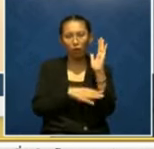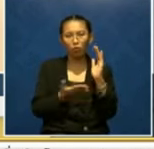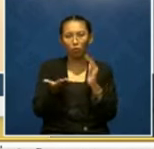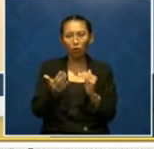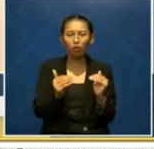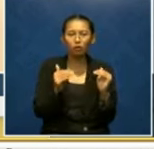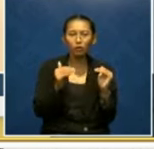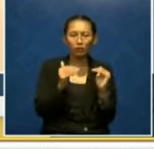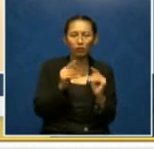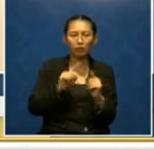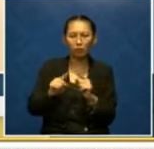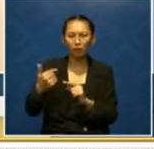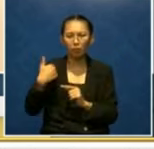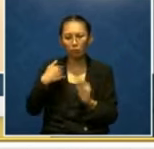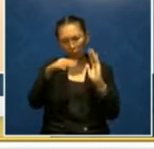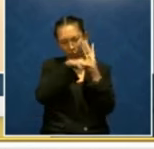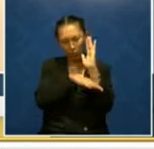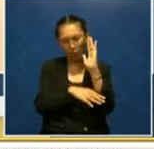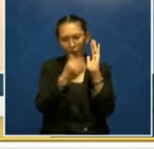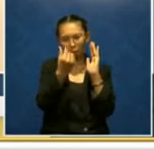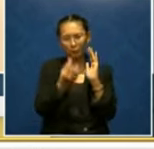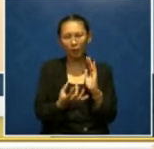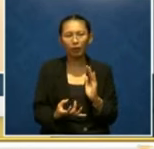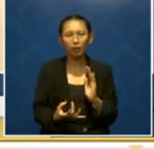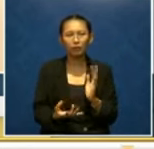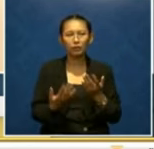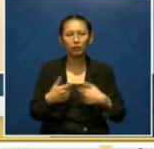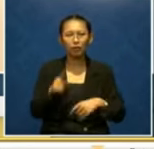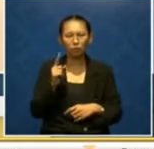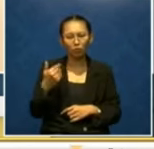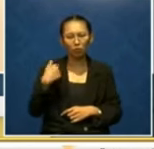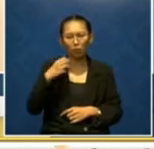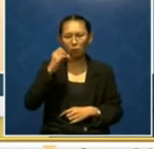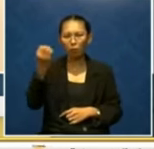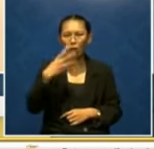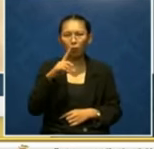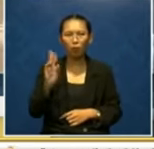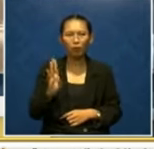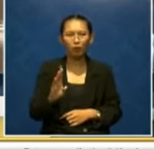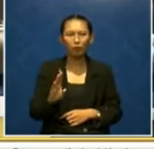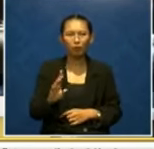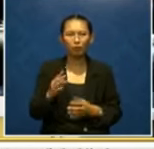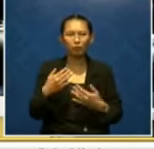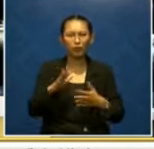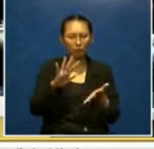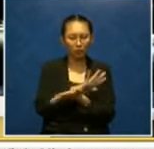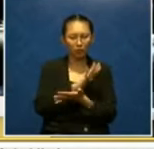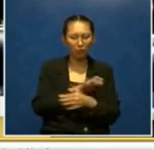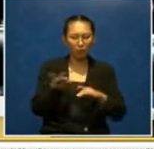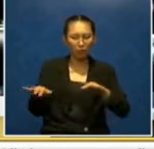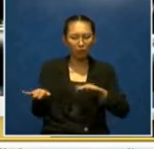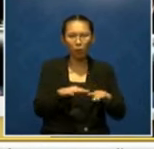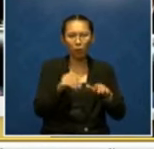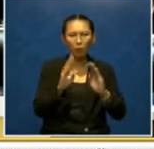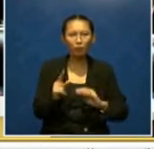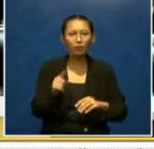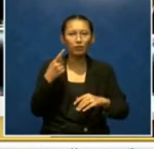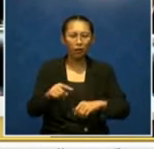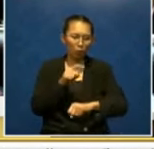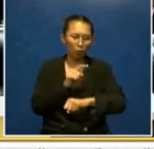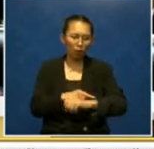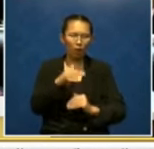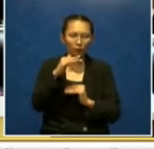ธิ์มีขั้นตอนอย่างไรบ้างต้องมีการพิสูจน์สิทธิ์อะไรและต้องมีการเตรียมเอกสารอย่างไรรวมถึงระยะเวลาค่ะใน